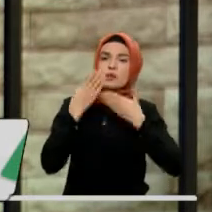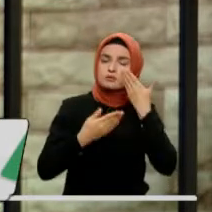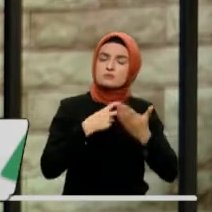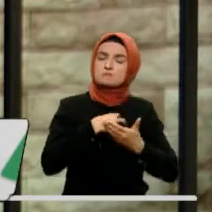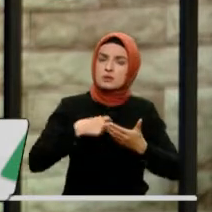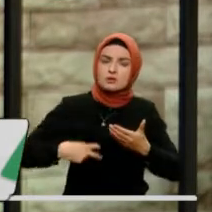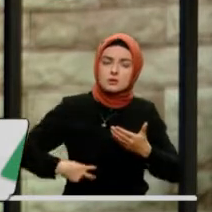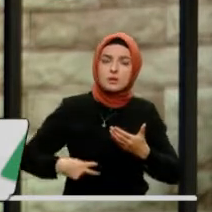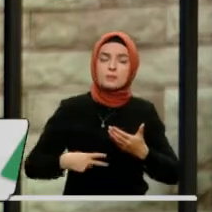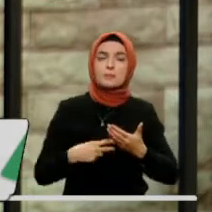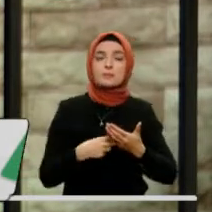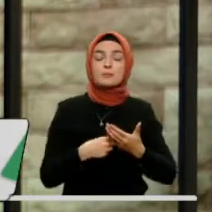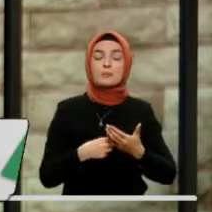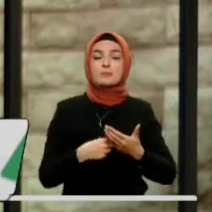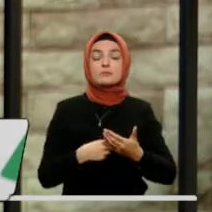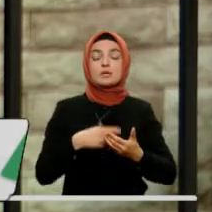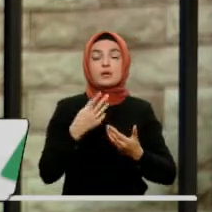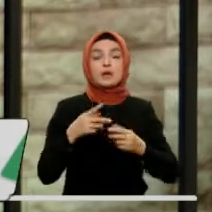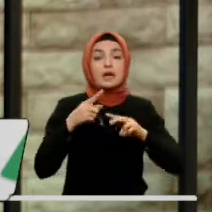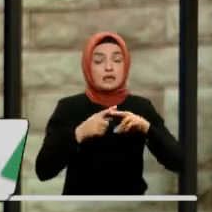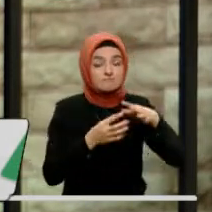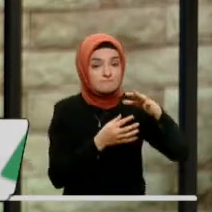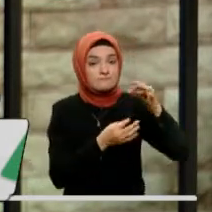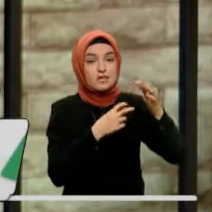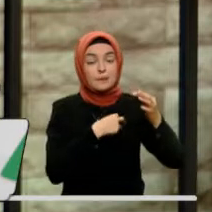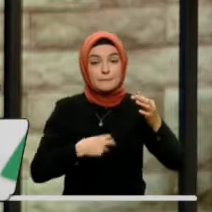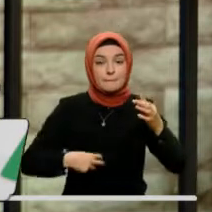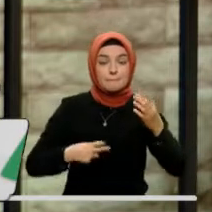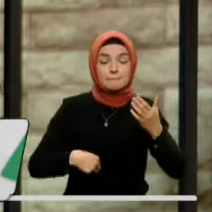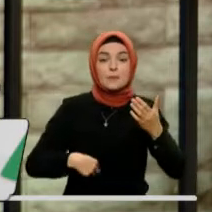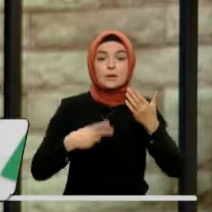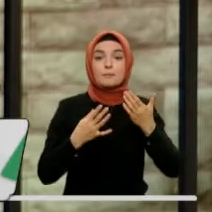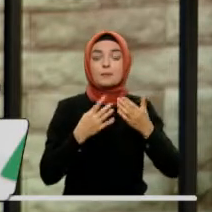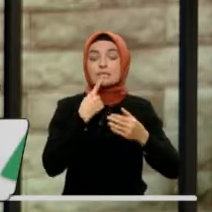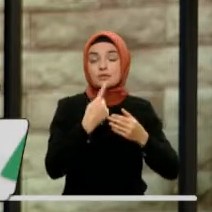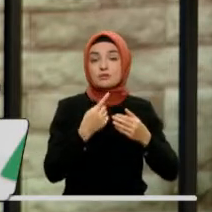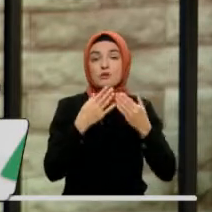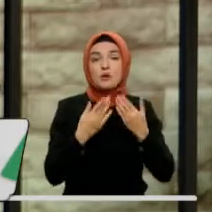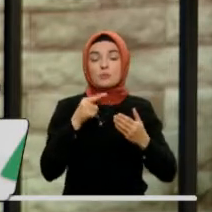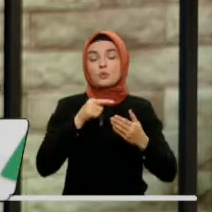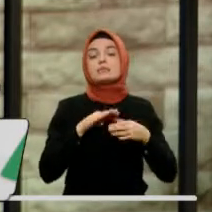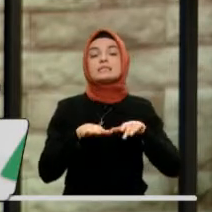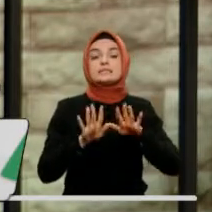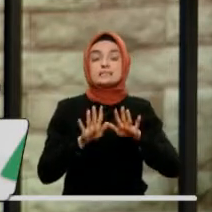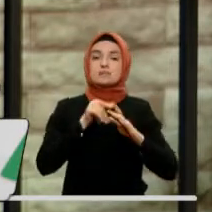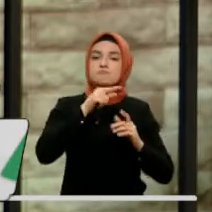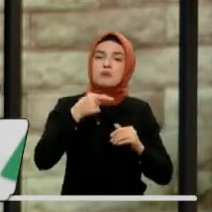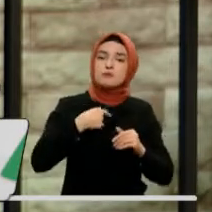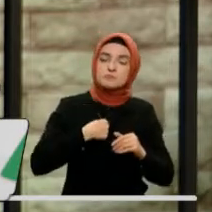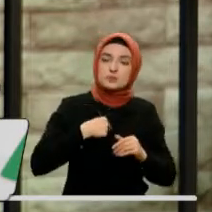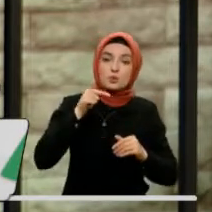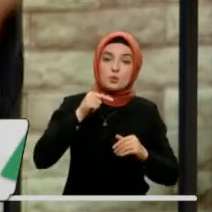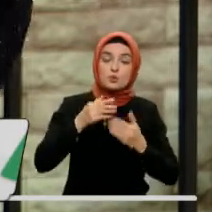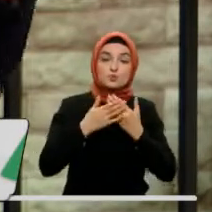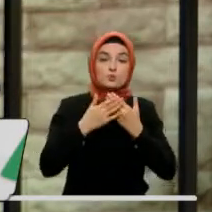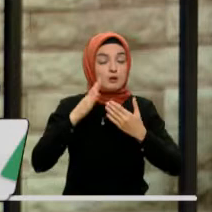sünneti, işte Hazreti Ali, Hazreti Ayşe ahlakı falan deniyor ama yok öyle bir nokta somut anlamında. Biz öyle de düğününe